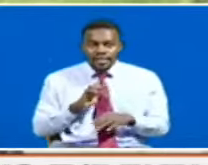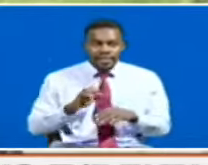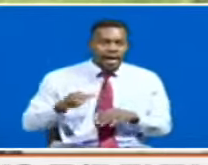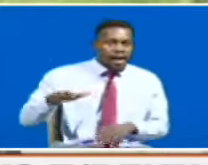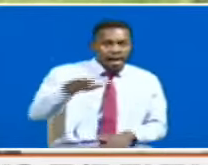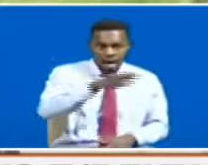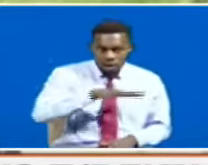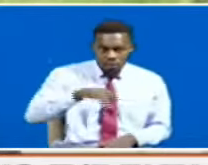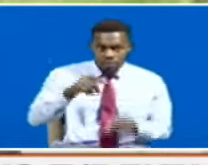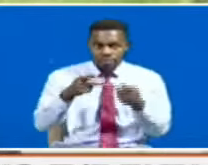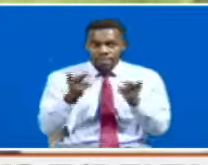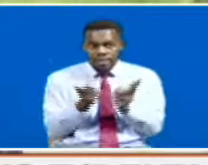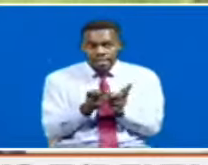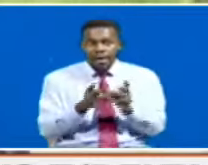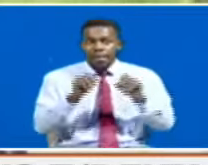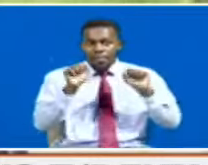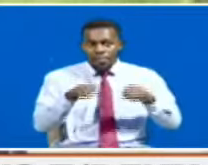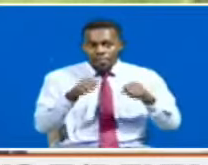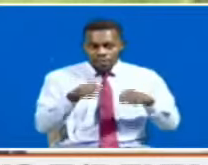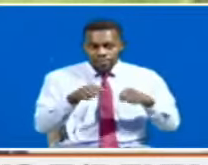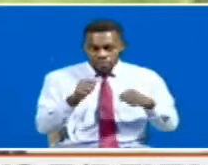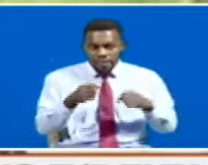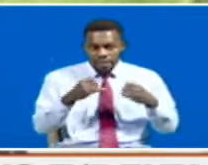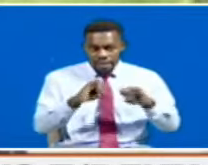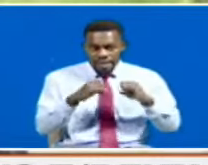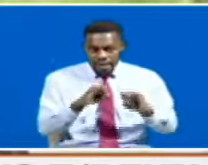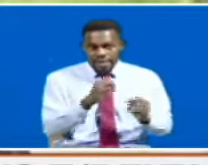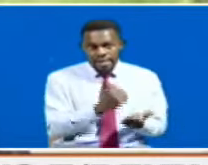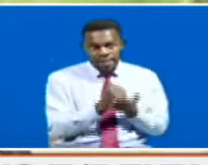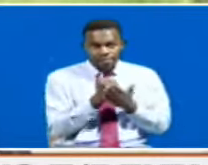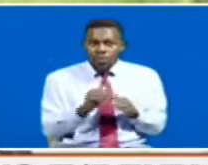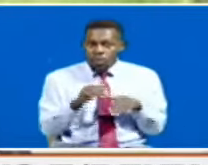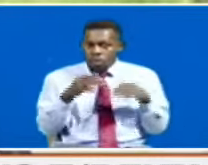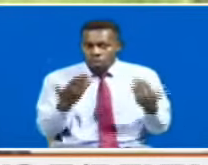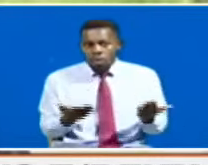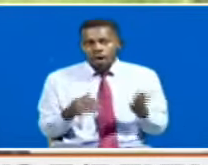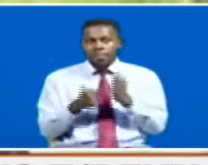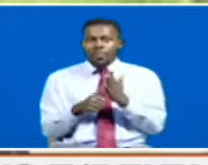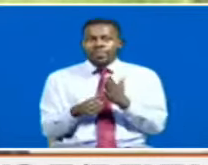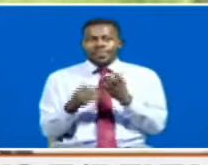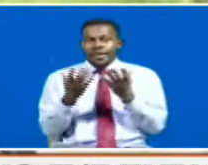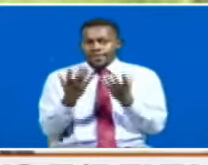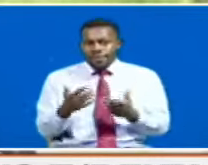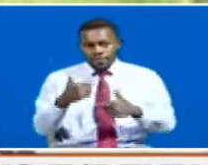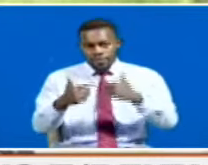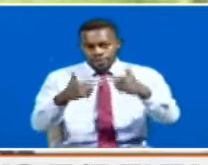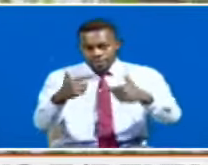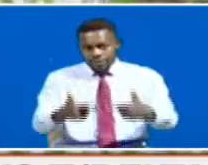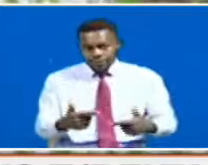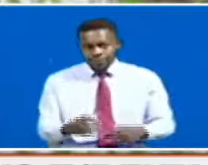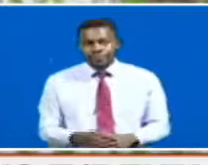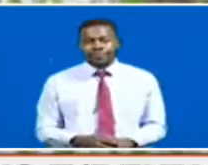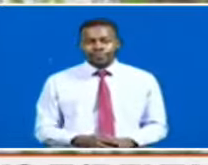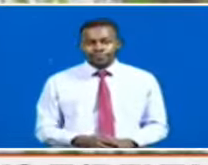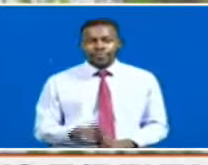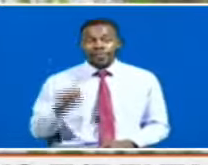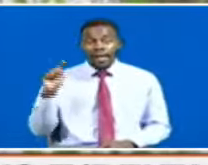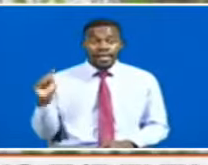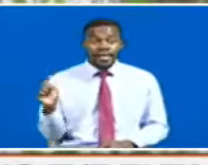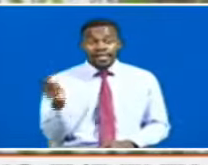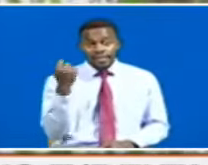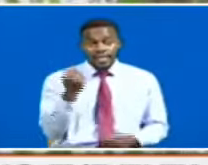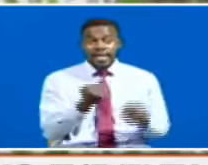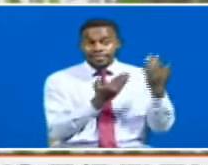area to seriously intervene. Otherwise, we are living at a serious time bomb. Wakenya